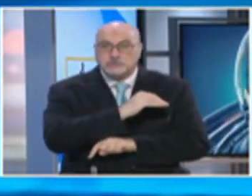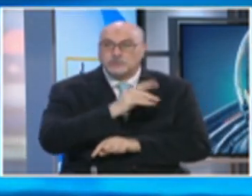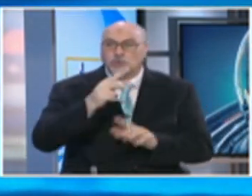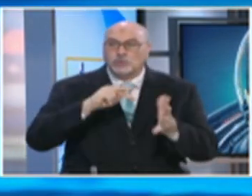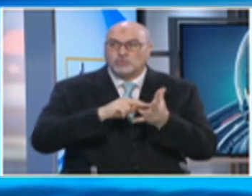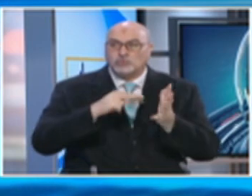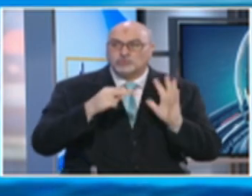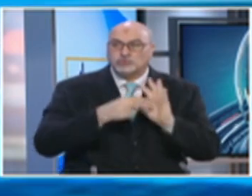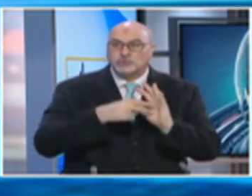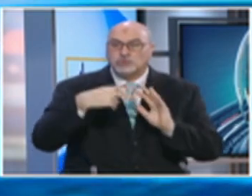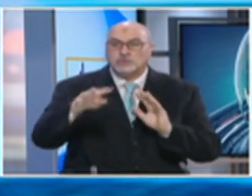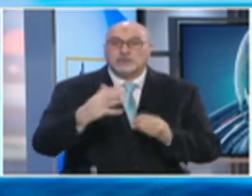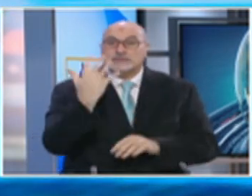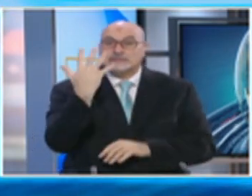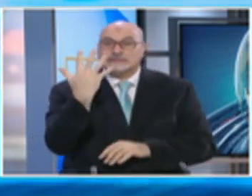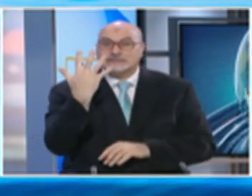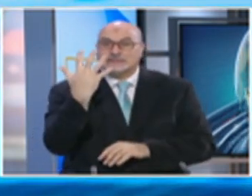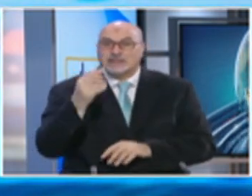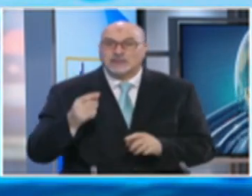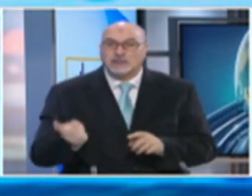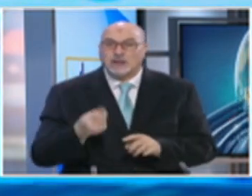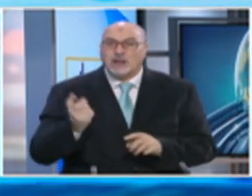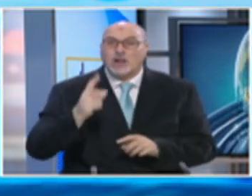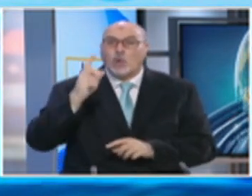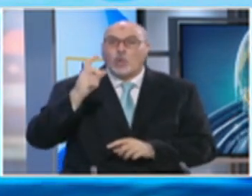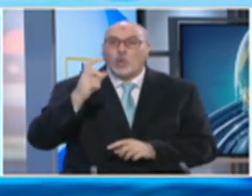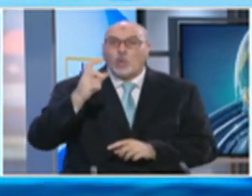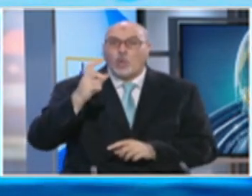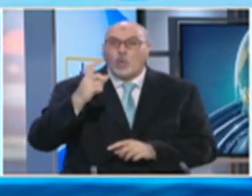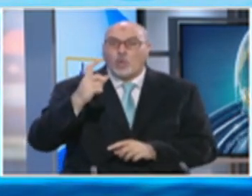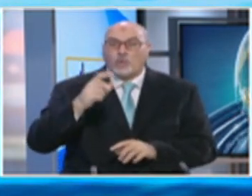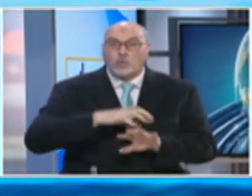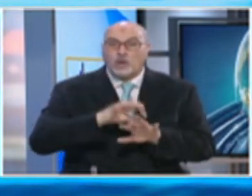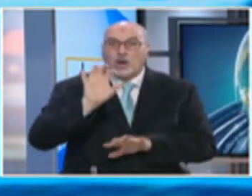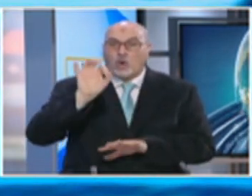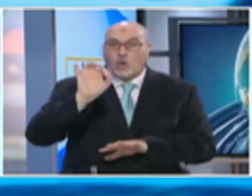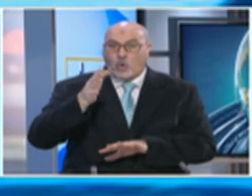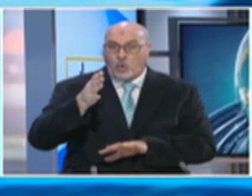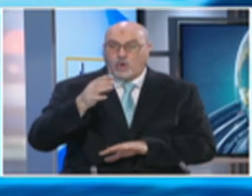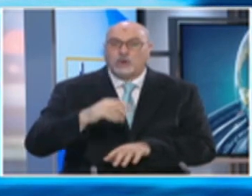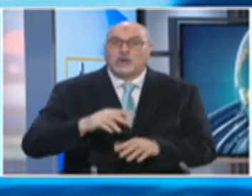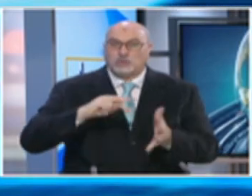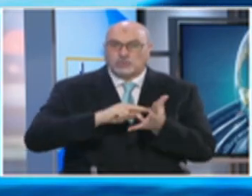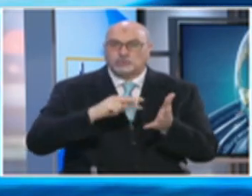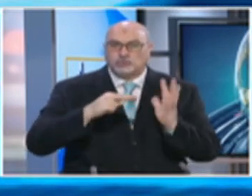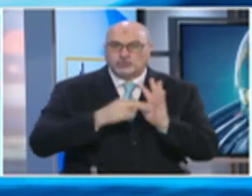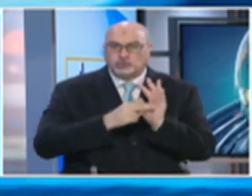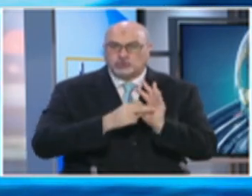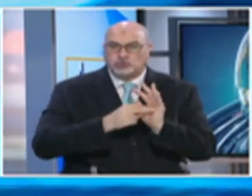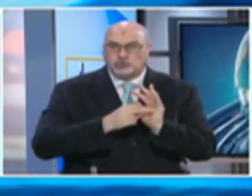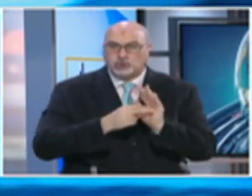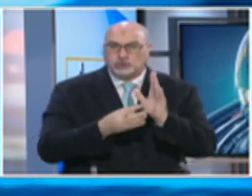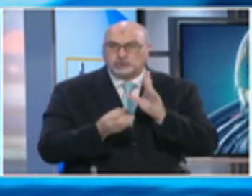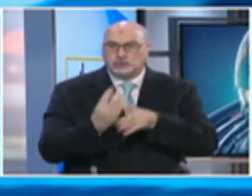مشاريع المحطات الخمس لتحلية مياه البحر. ولاية وهران تعول على مشروع المحطة